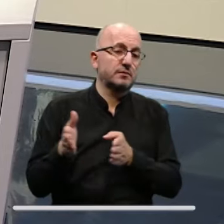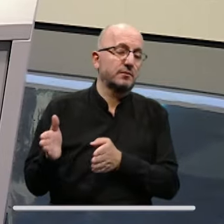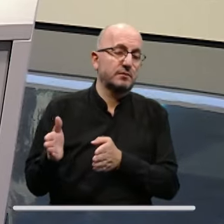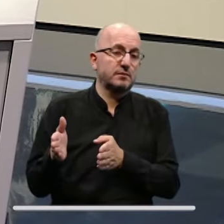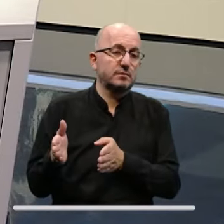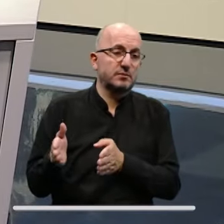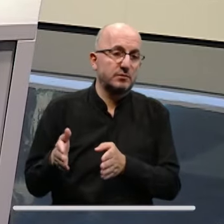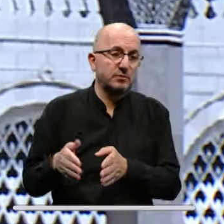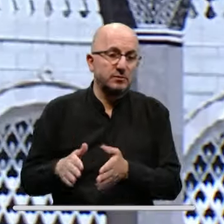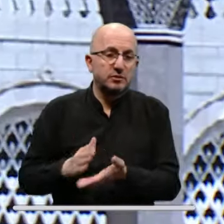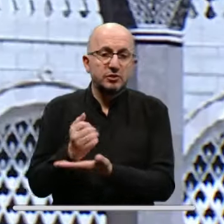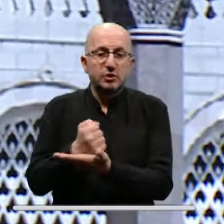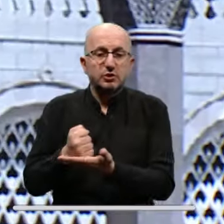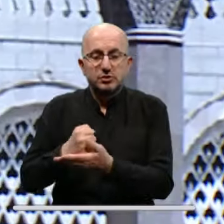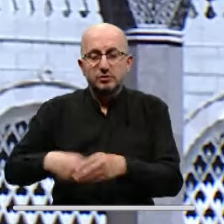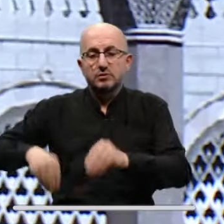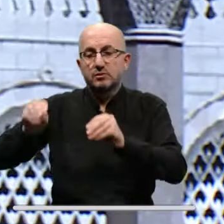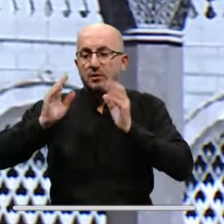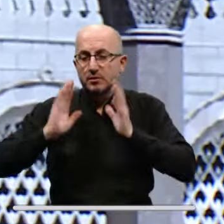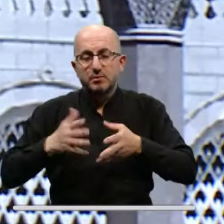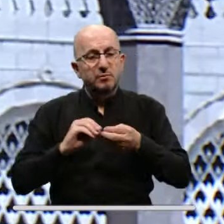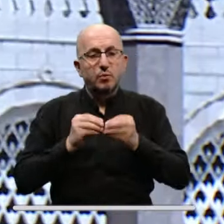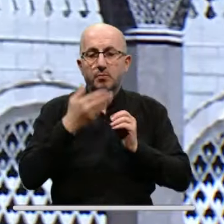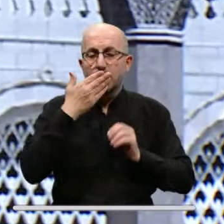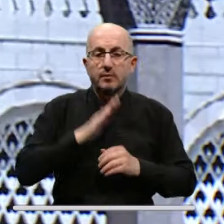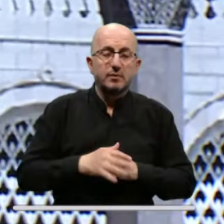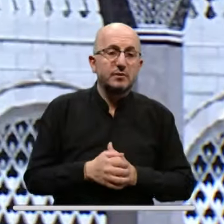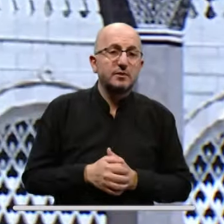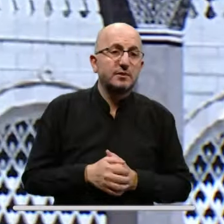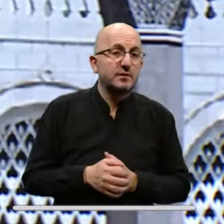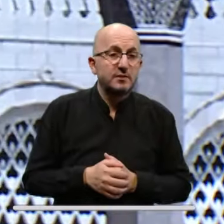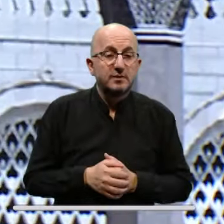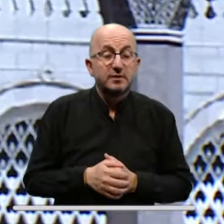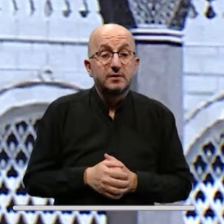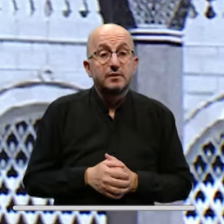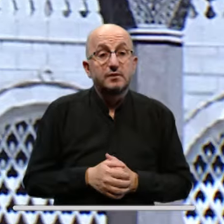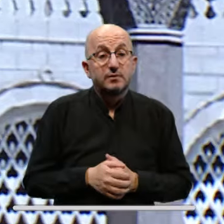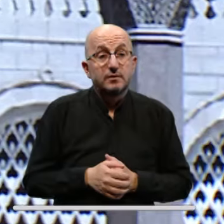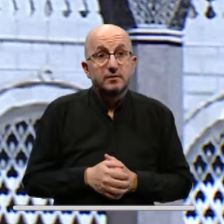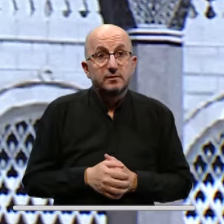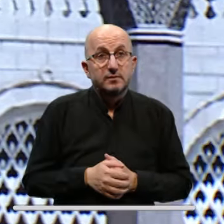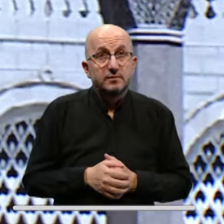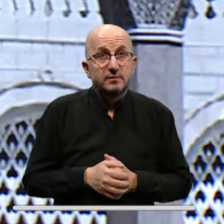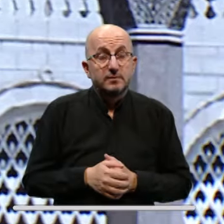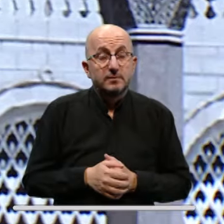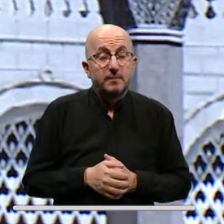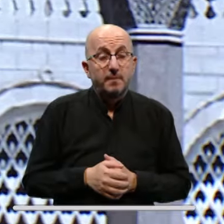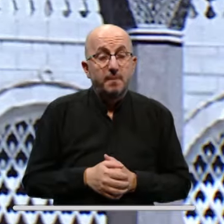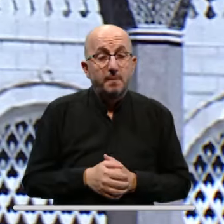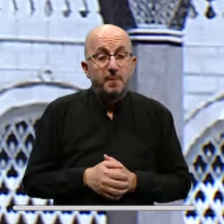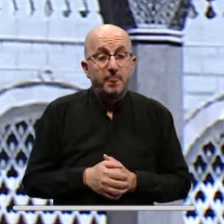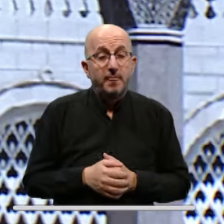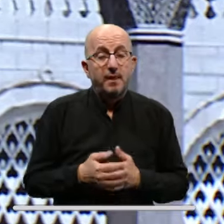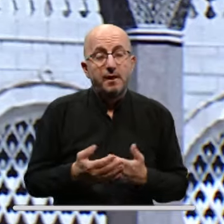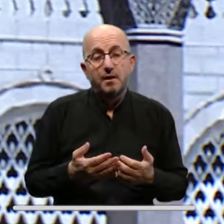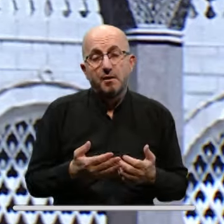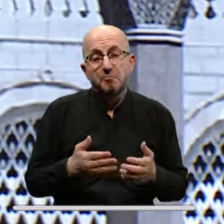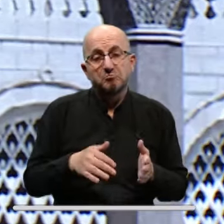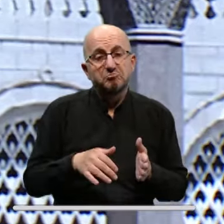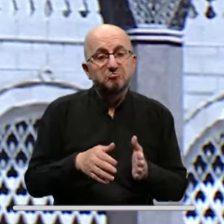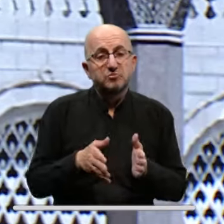bir çimenlikte kılmasına bir beis yok zaten. Parkta, kenarda kimsenin gelip geçişine engel olmayacak tarzda bir kenarda